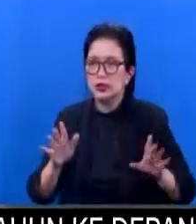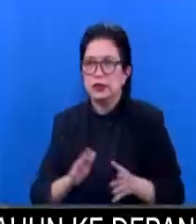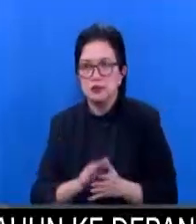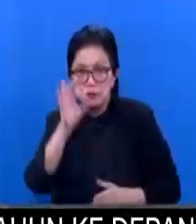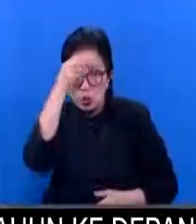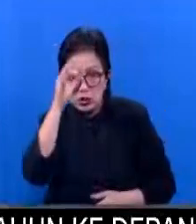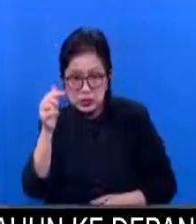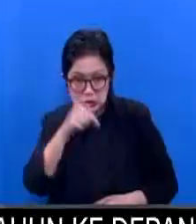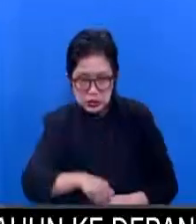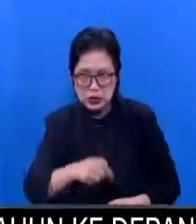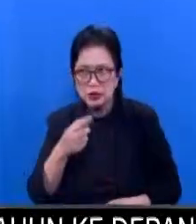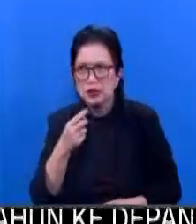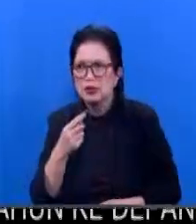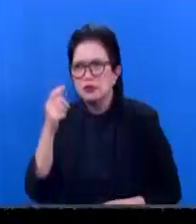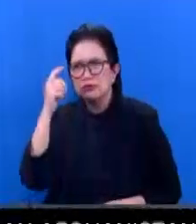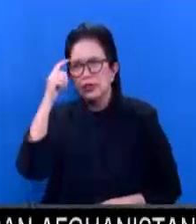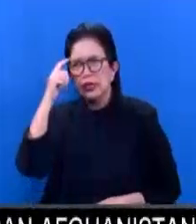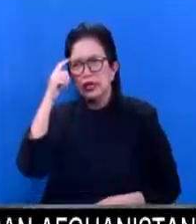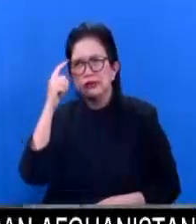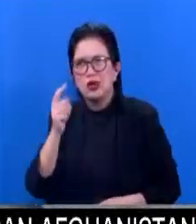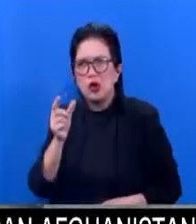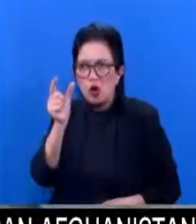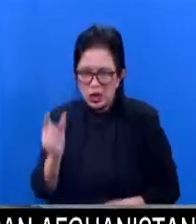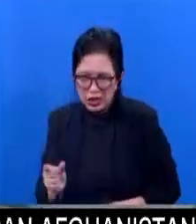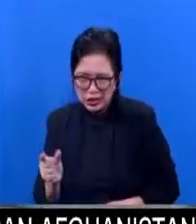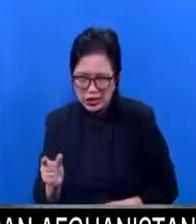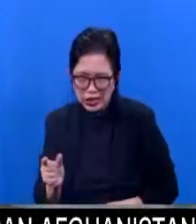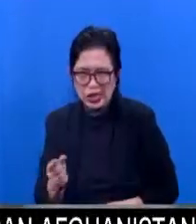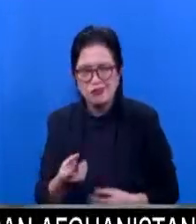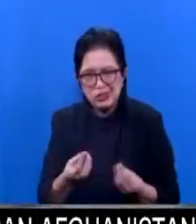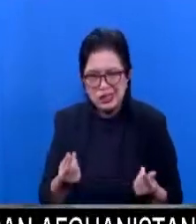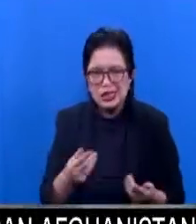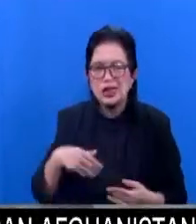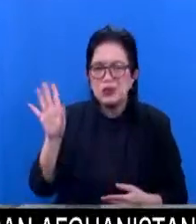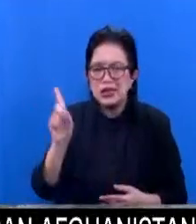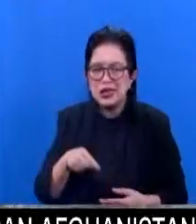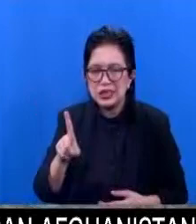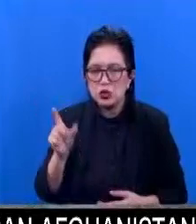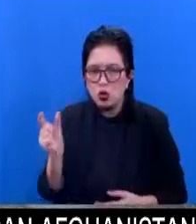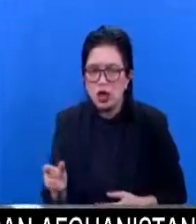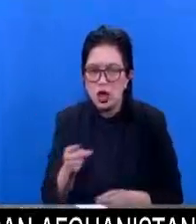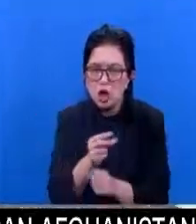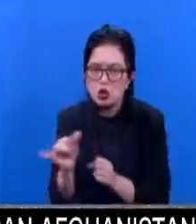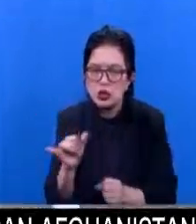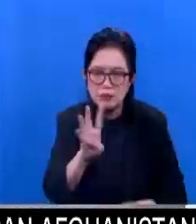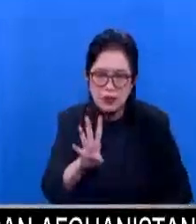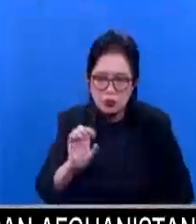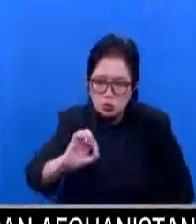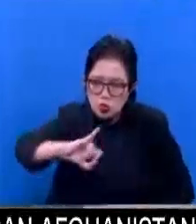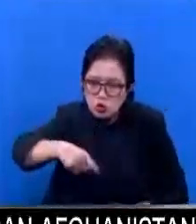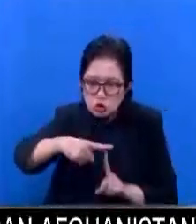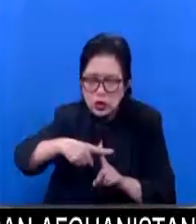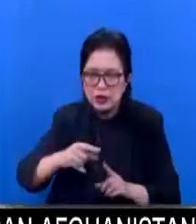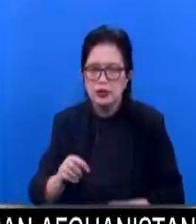TKP memperkirakan pencuri lebih dari satu orang. Total kerugian yang dialami minimarket itu hampir 40 juta rupiah.